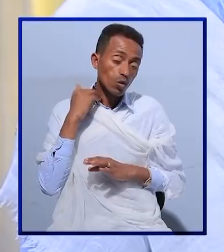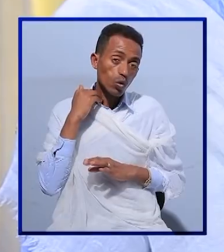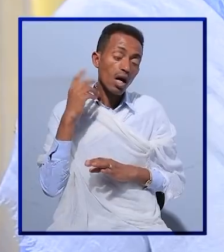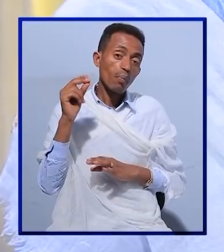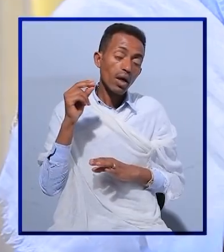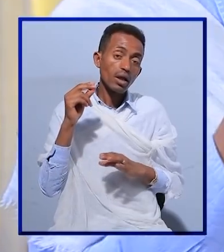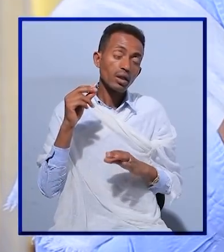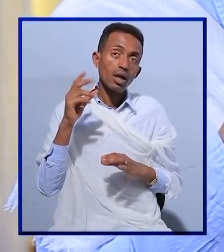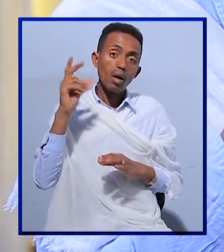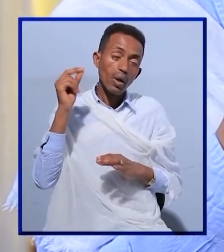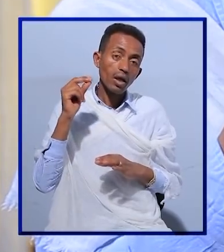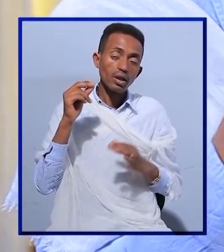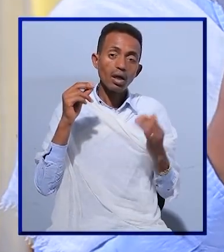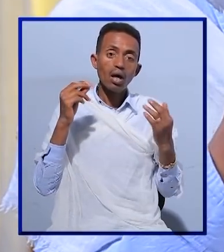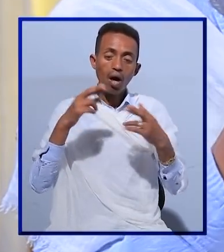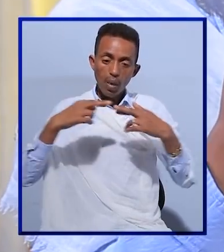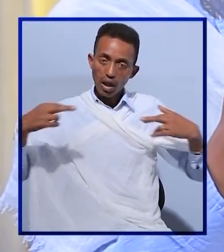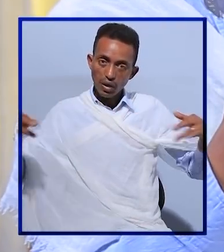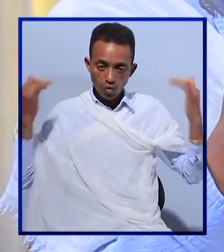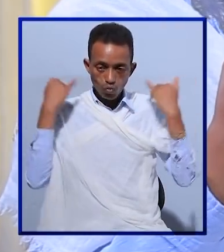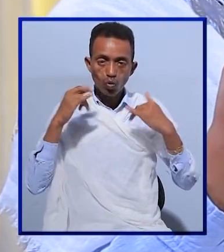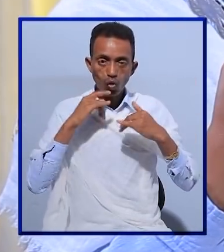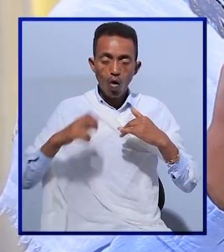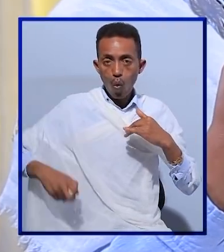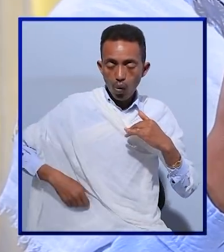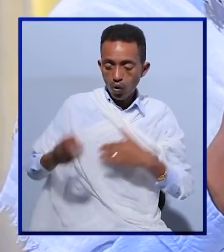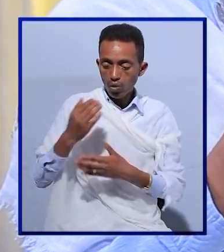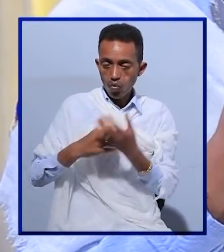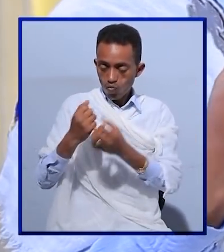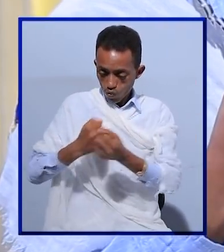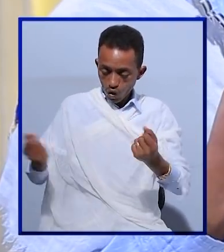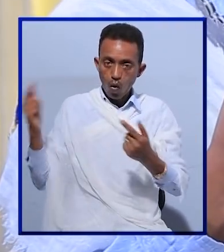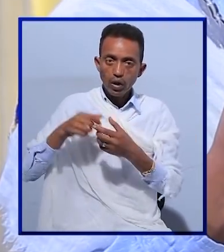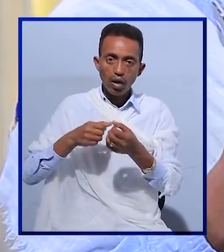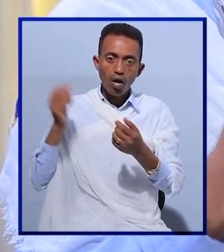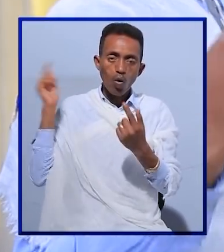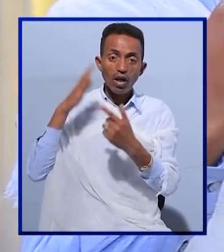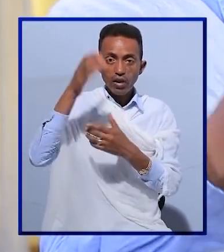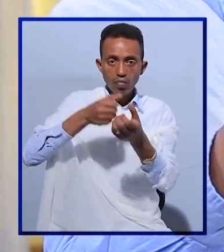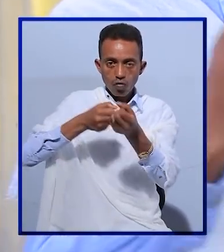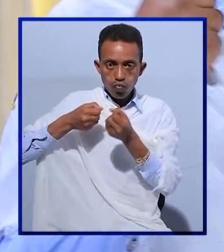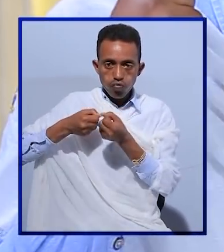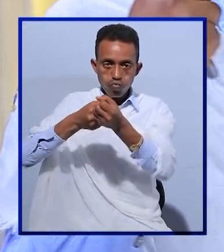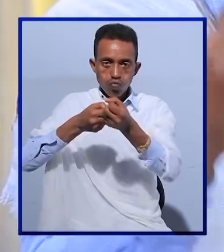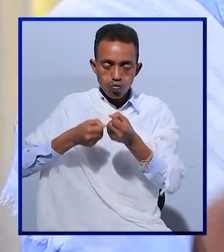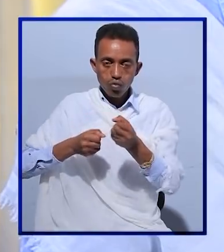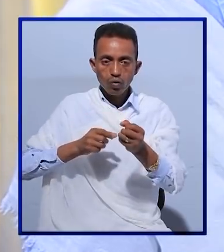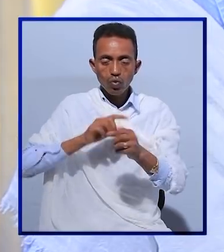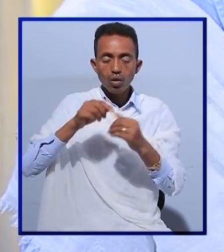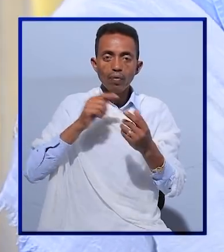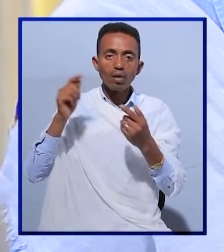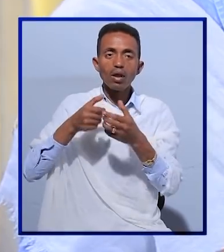አንዱ አንገቱን በሐብል ተስሮ በገመድ ታስሮ ወገቡን በገመድ ታስሮ ወደፊትና ወደኋላ